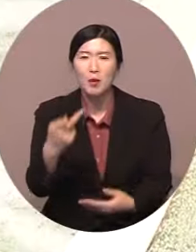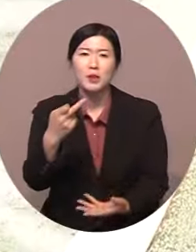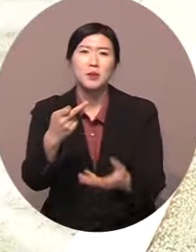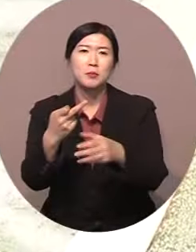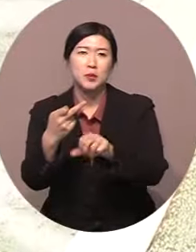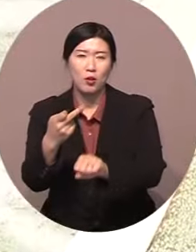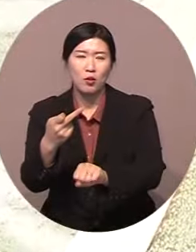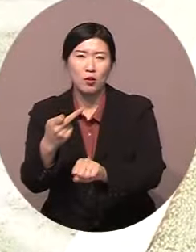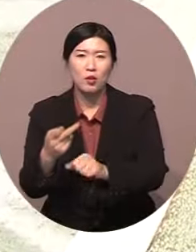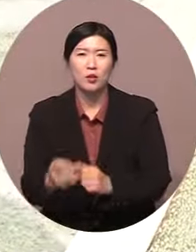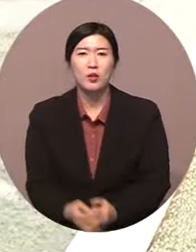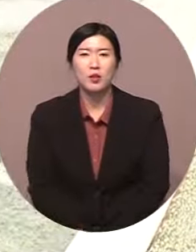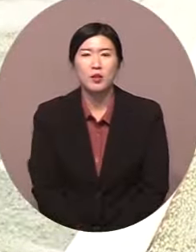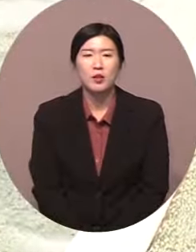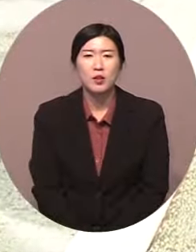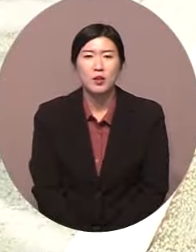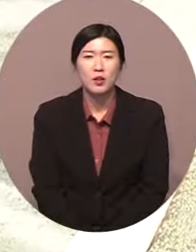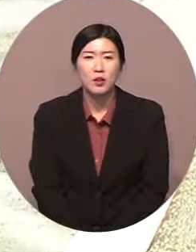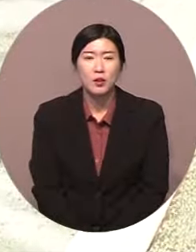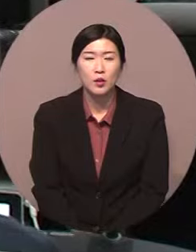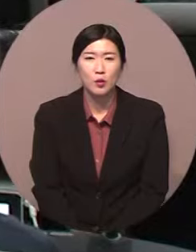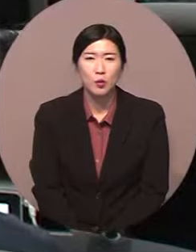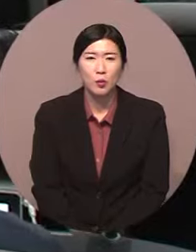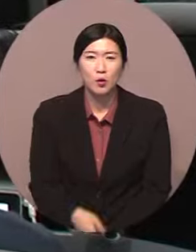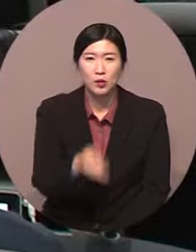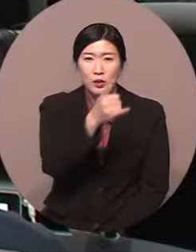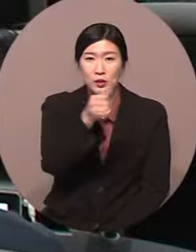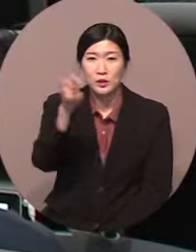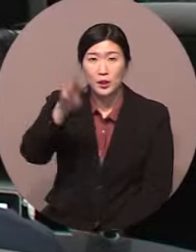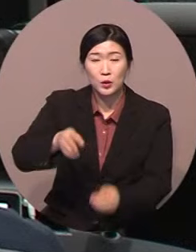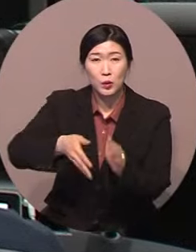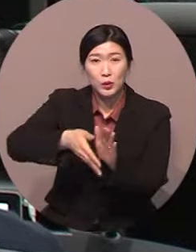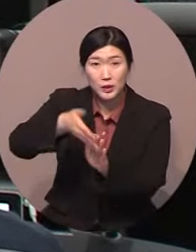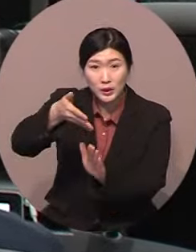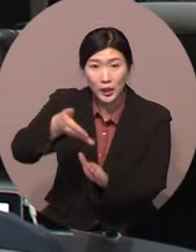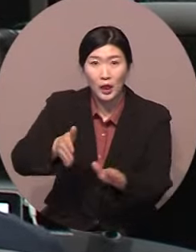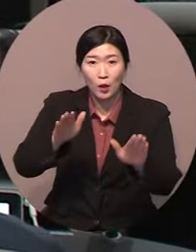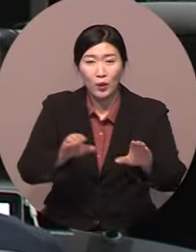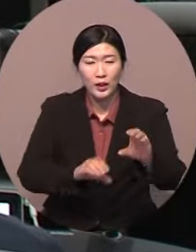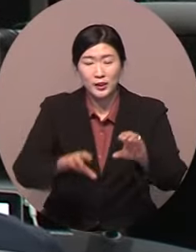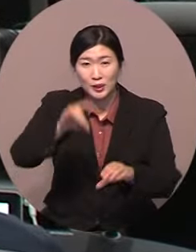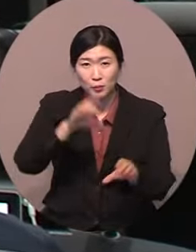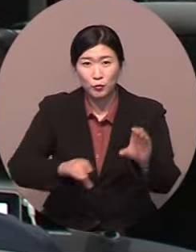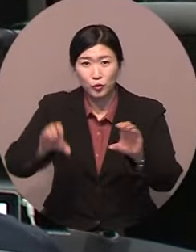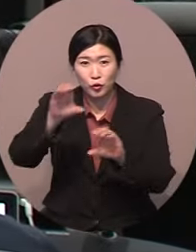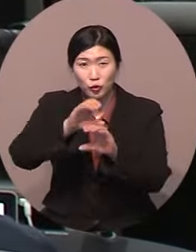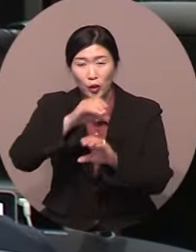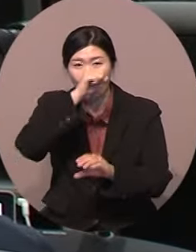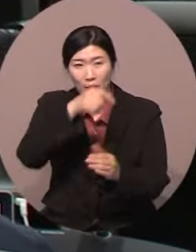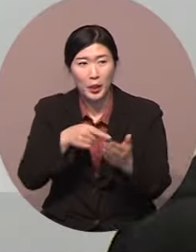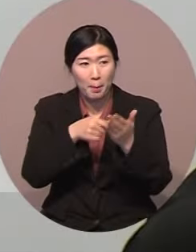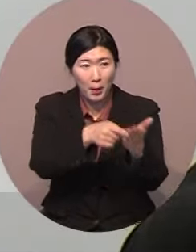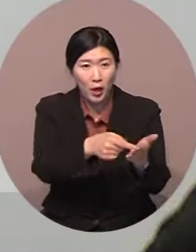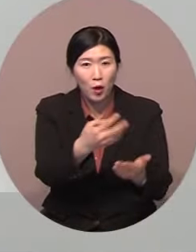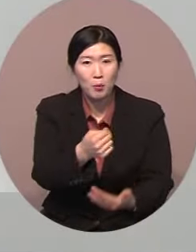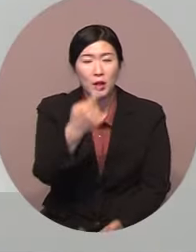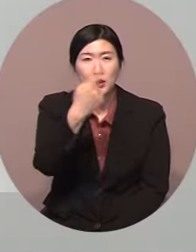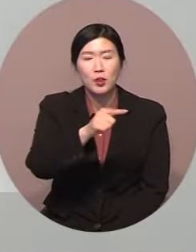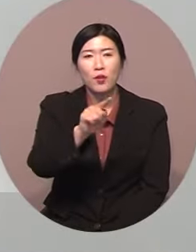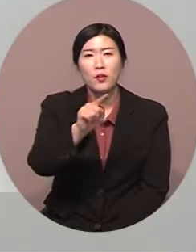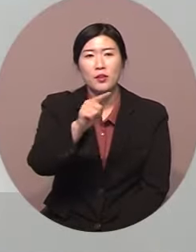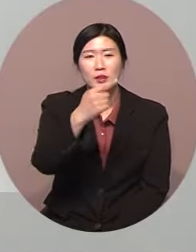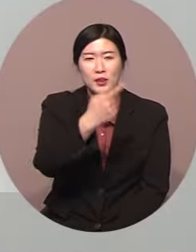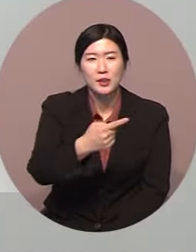원가량 규모가 줍니다. 이를 포함해 세종시가 올해 첫 추경으로 1,001억 원을 편성해 올해